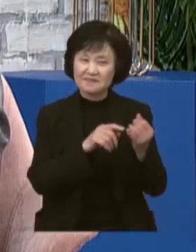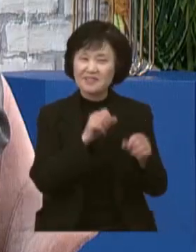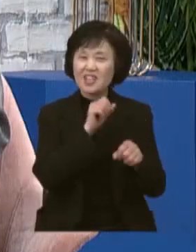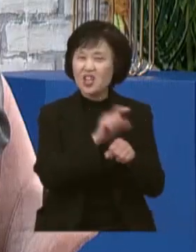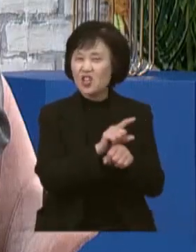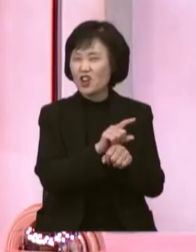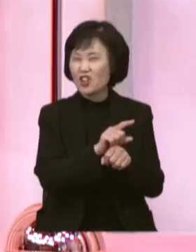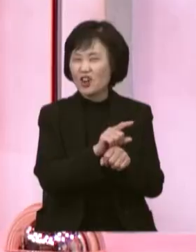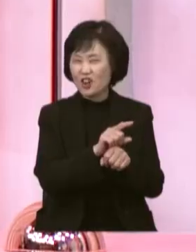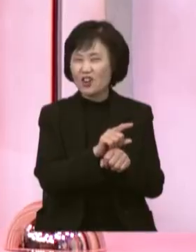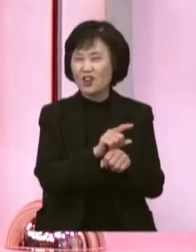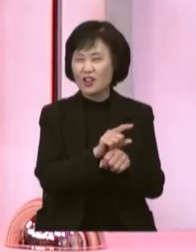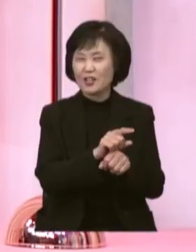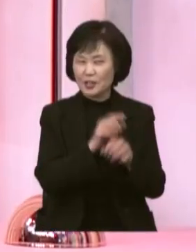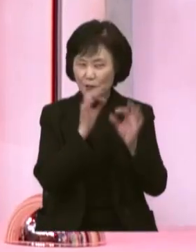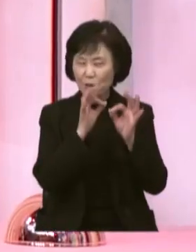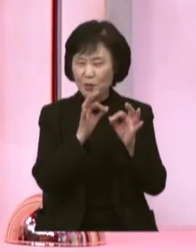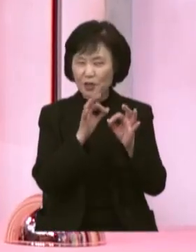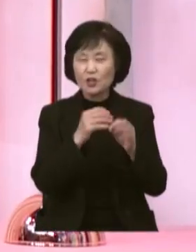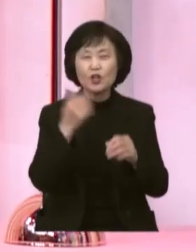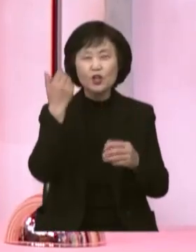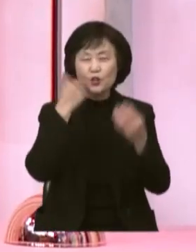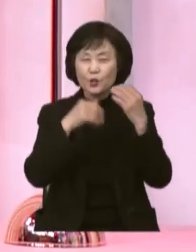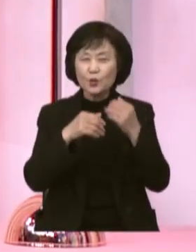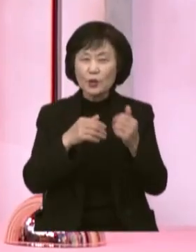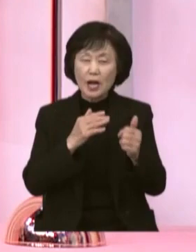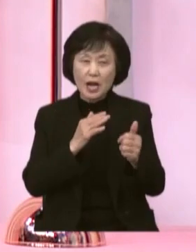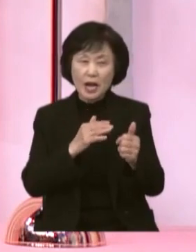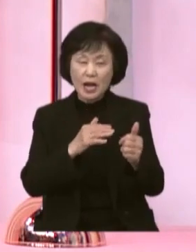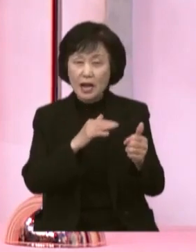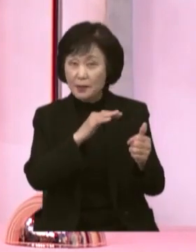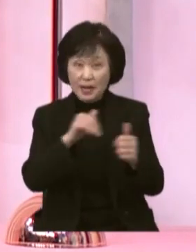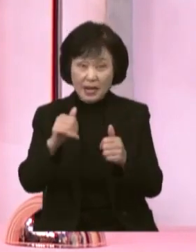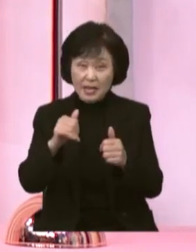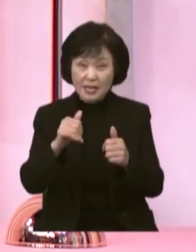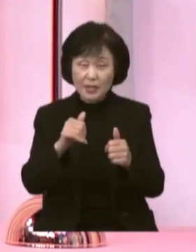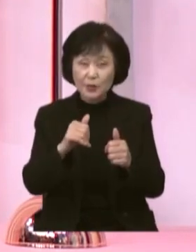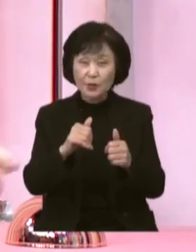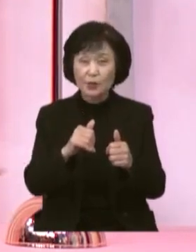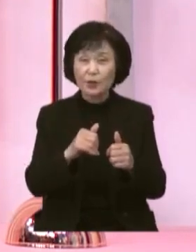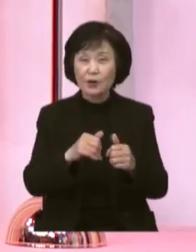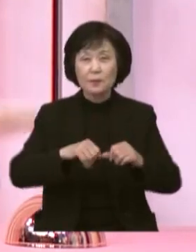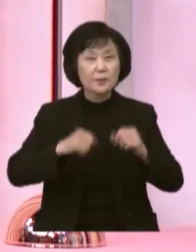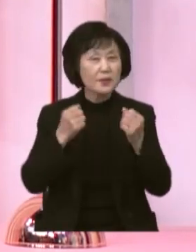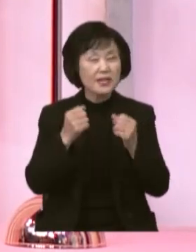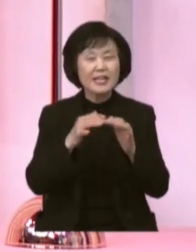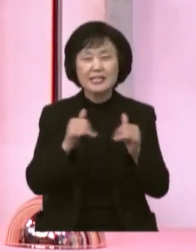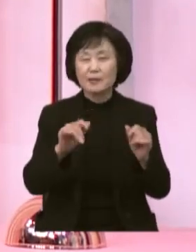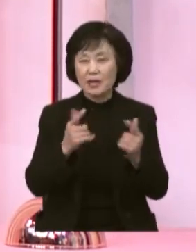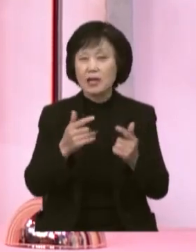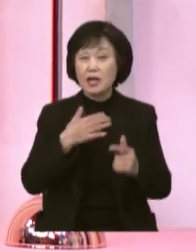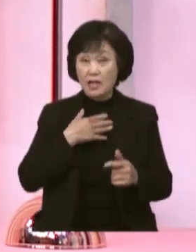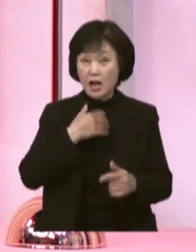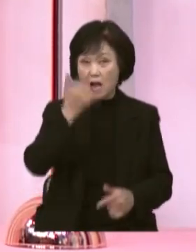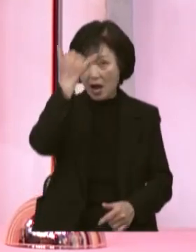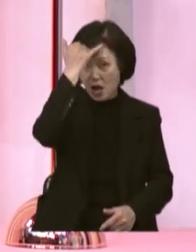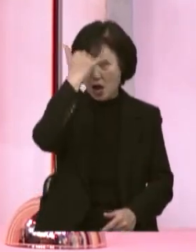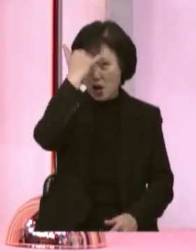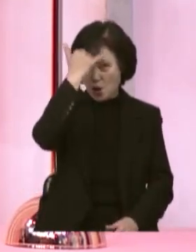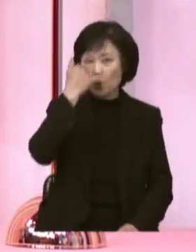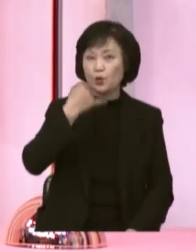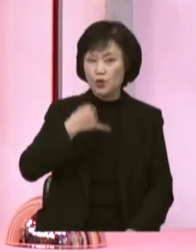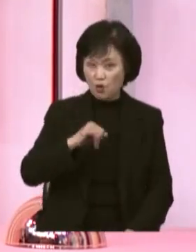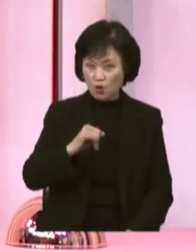뭐라고요? 일요일만 되면은 토요일 날 우리가 맨날 술 먹고 띵까 노느냐고 일요일